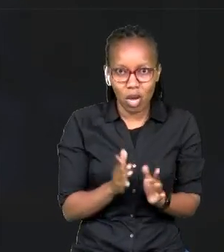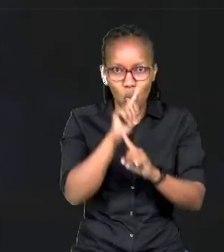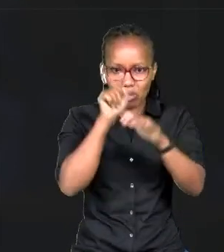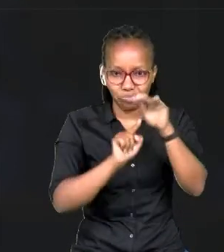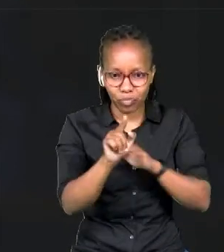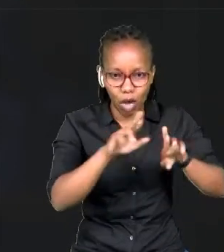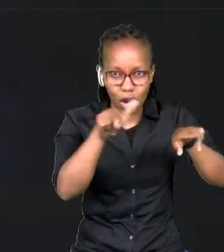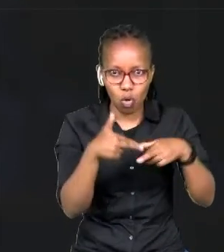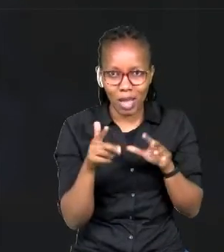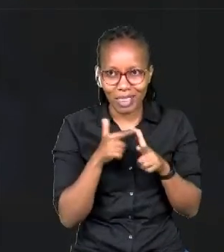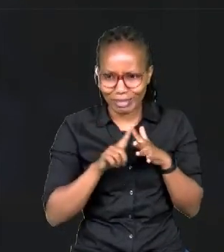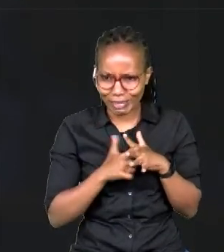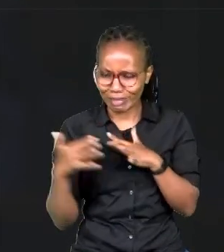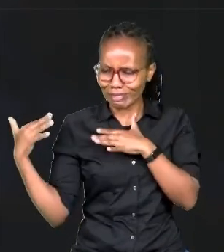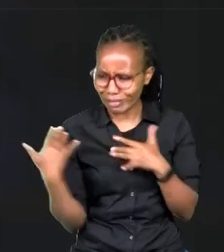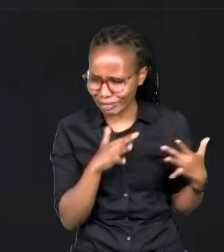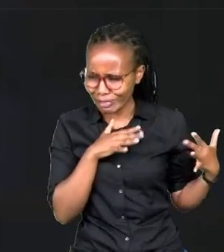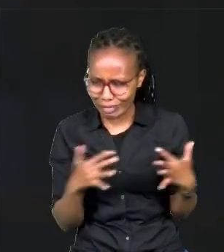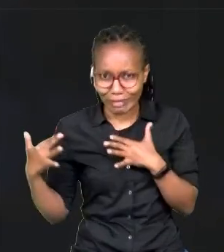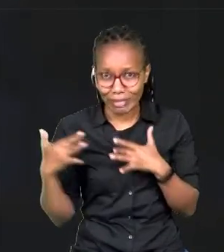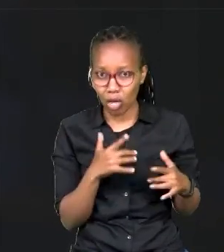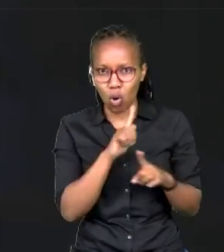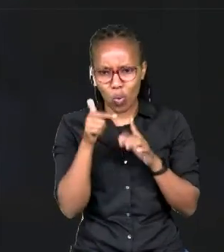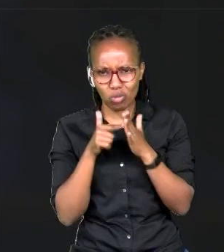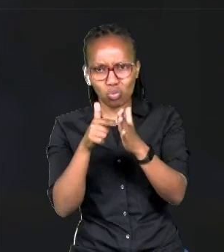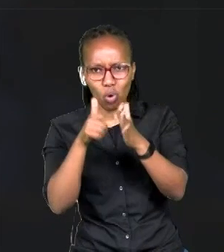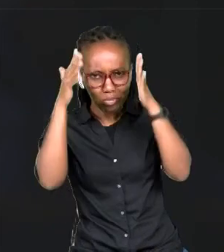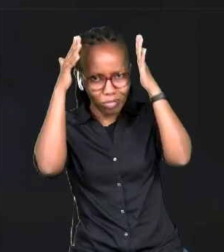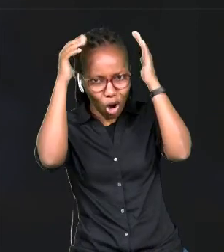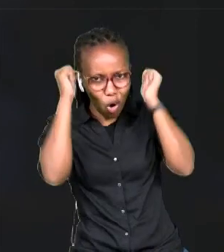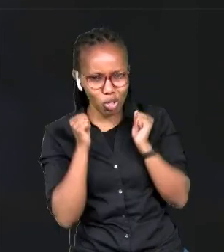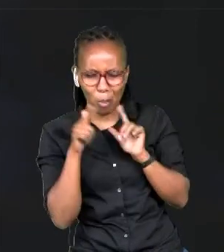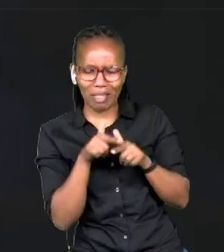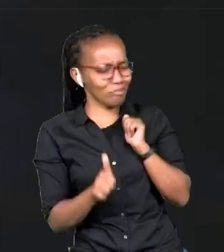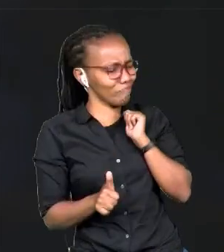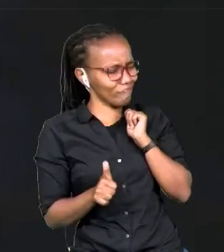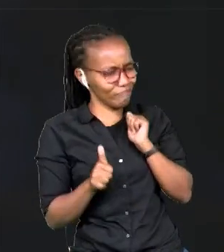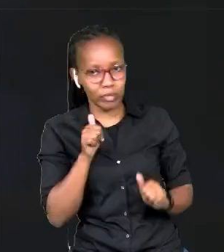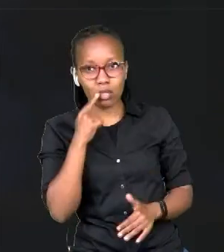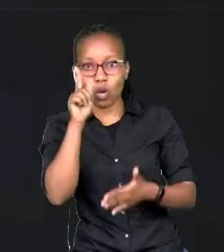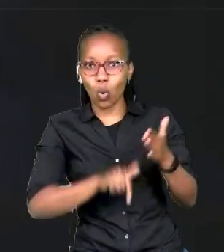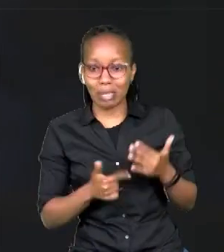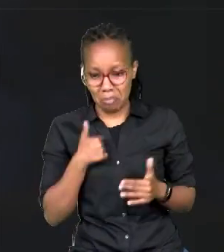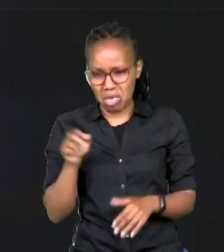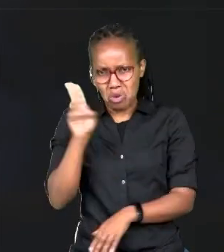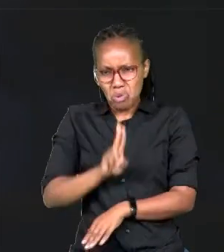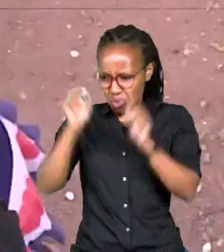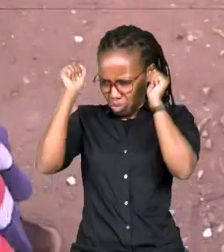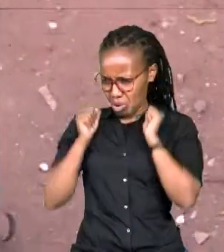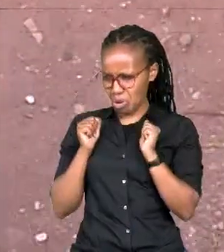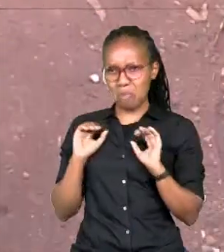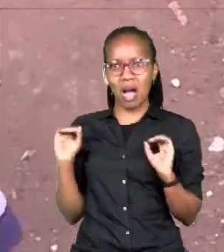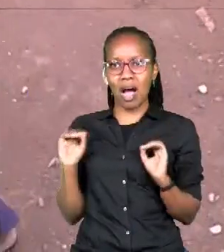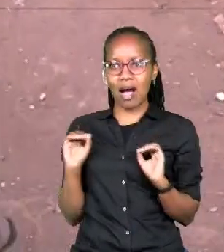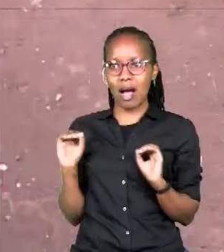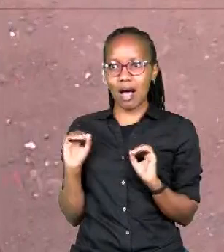room, anaanza kuleta fita sasa. Ukimuonyesha hata condom anakataa kabisa. Akakwambia mimi situmiangi hizi vitu. Hali